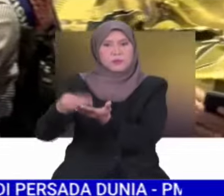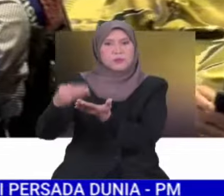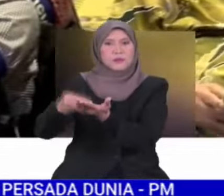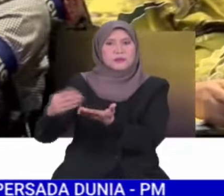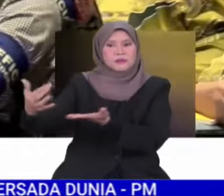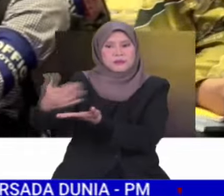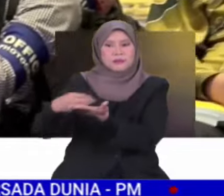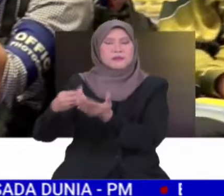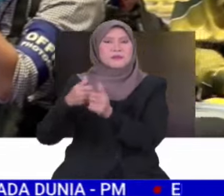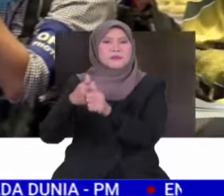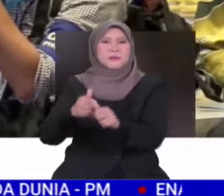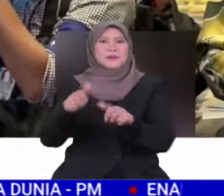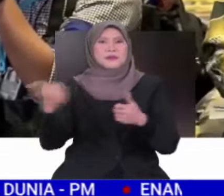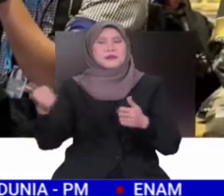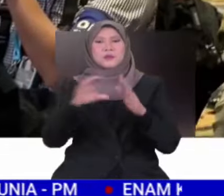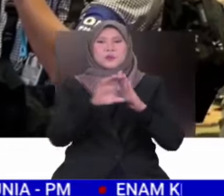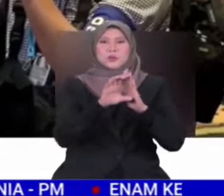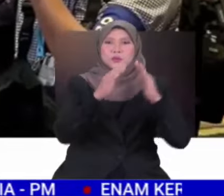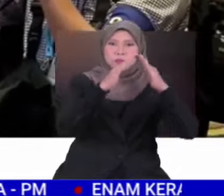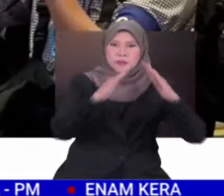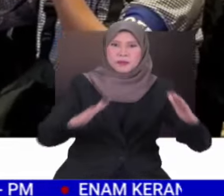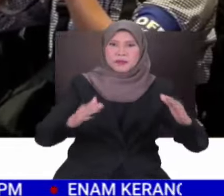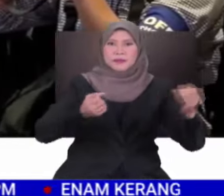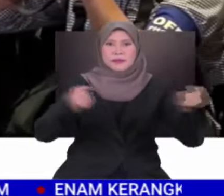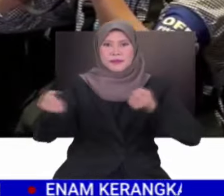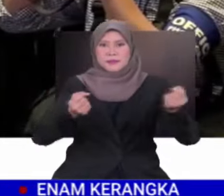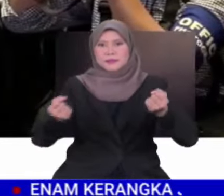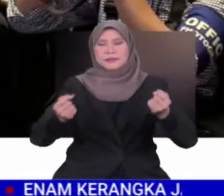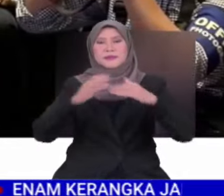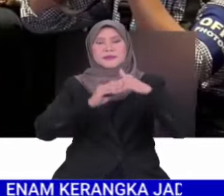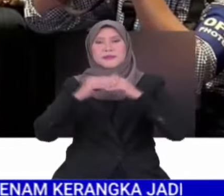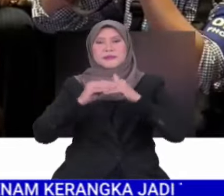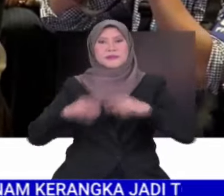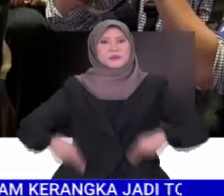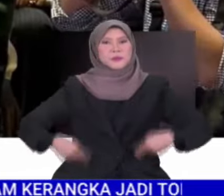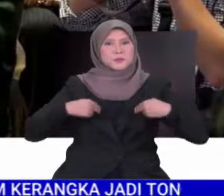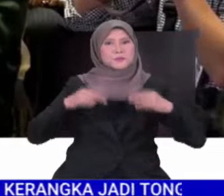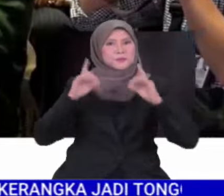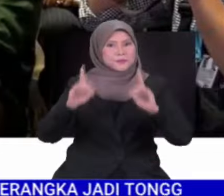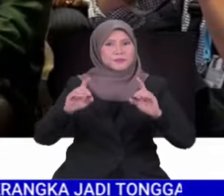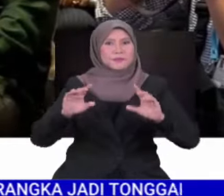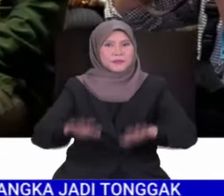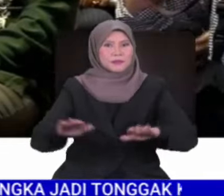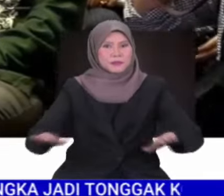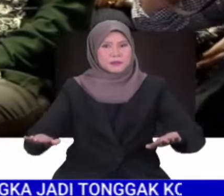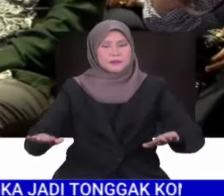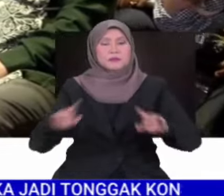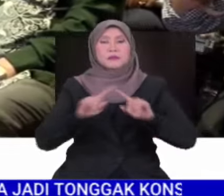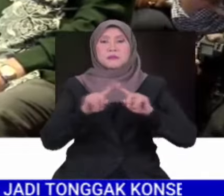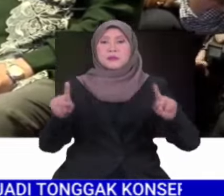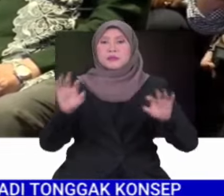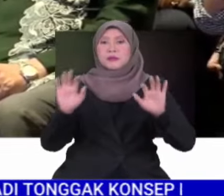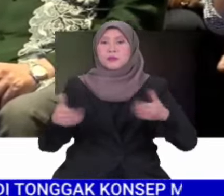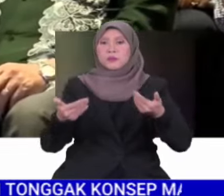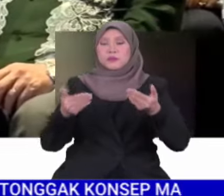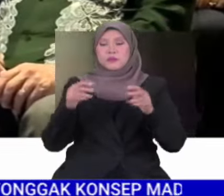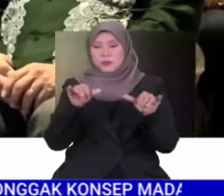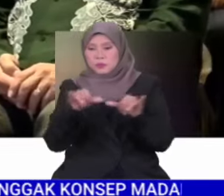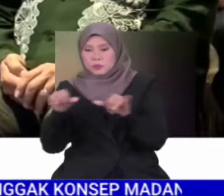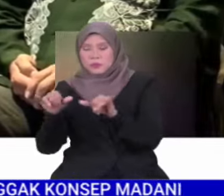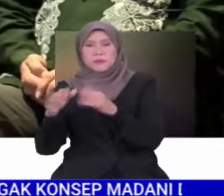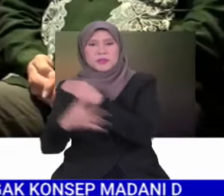dari suku yang lain, ya. Rumah dan kenderaan dan keselesaan hidup dan pendidikan anak-anak. Tetapi bila ukur kadar